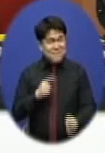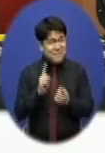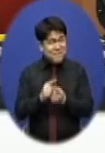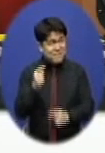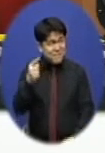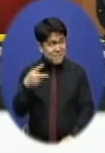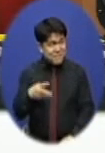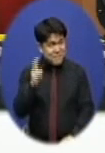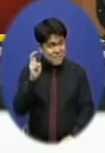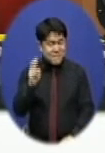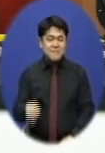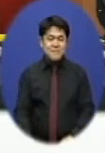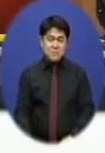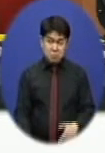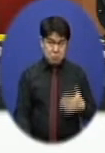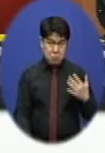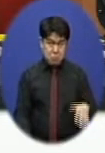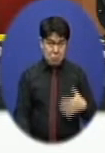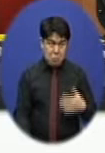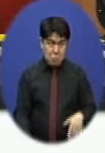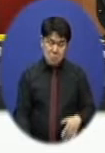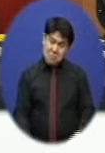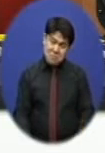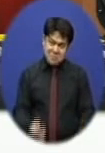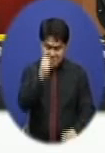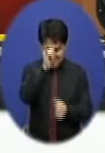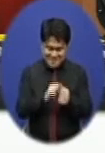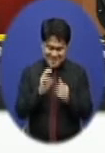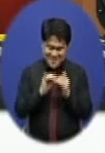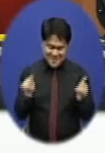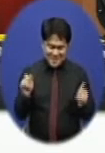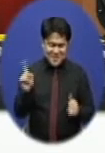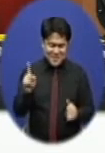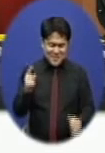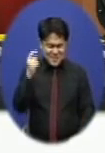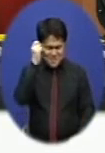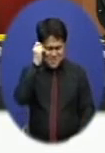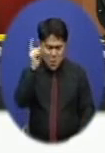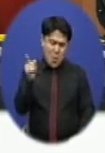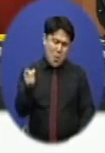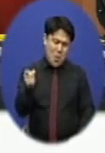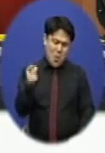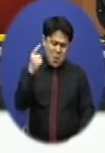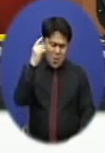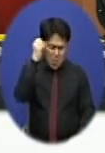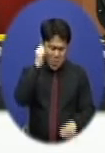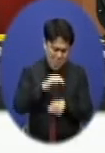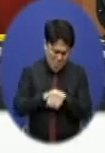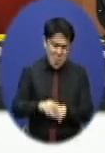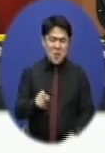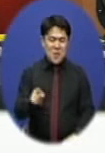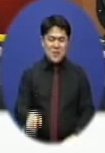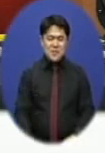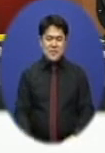뵙는 것 같습니다. 아, 그래요? 네, 네. 원래 지원요 가수는 그렇게 머리가 좋아요. 아니, 우리 아버님께서 목소리 네.